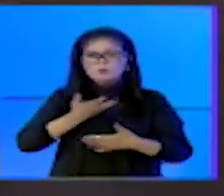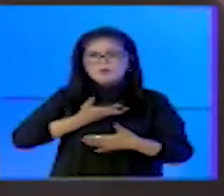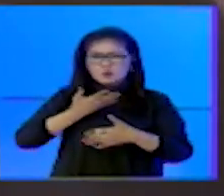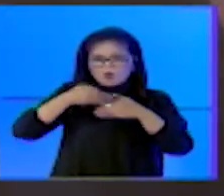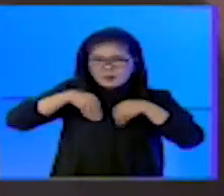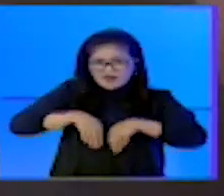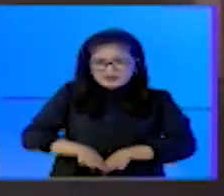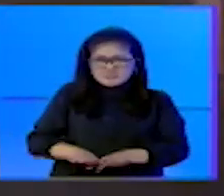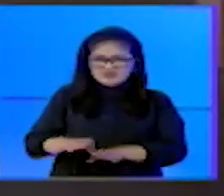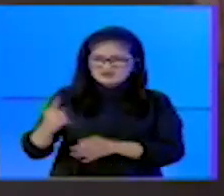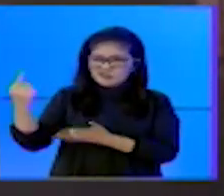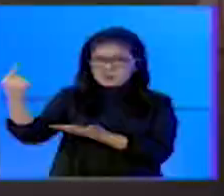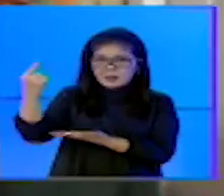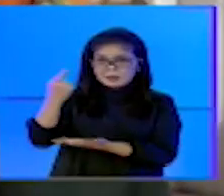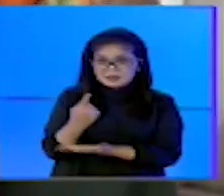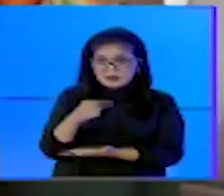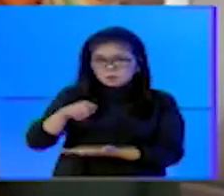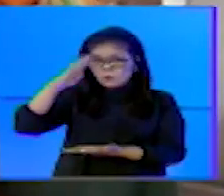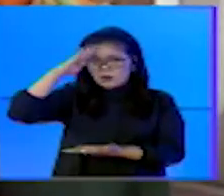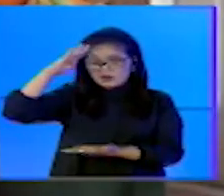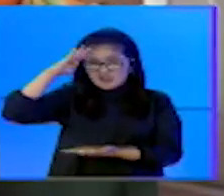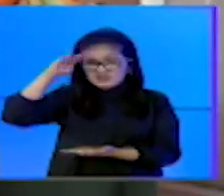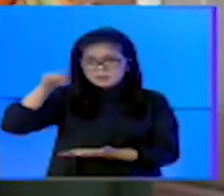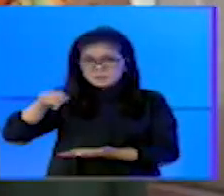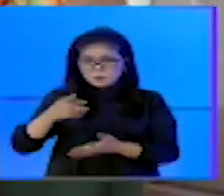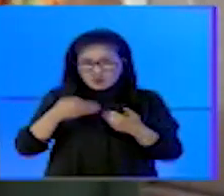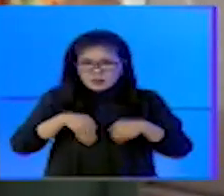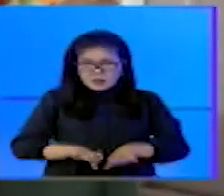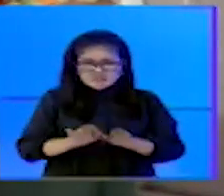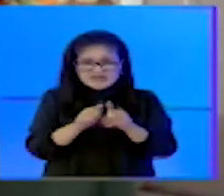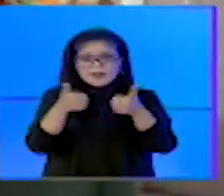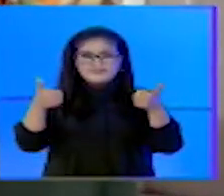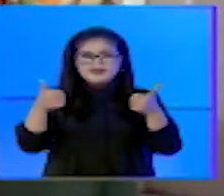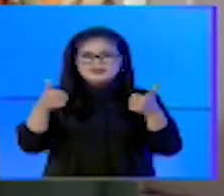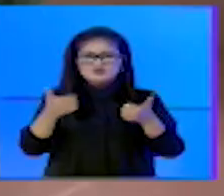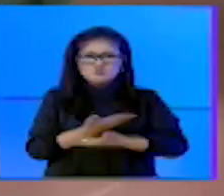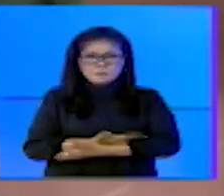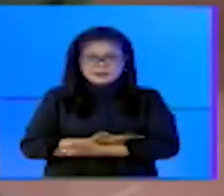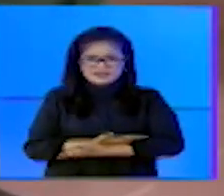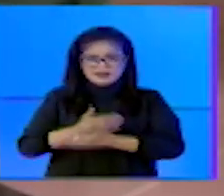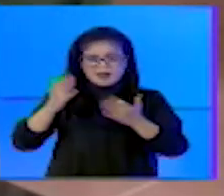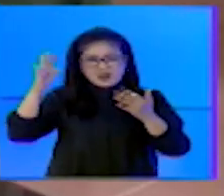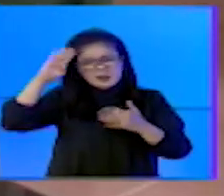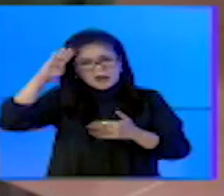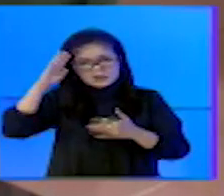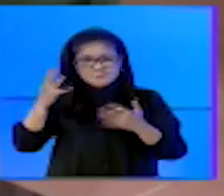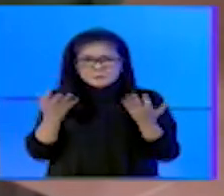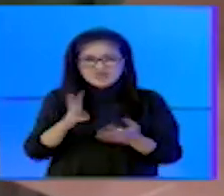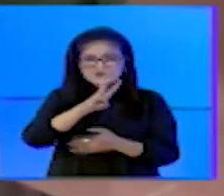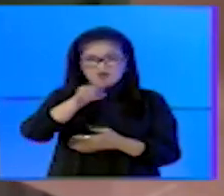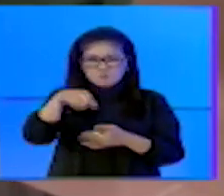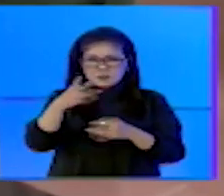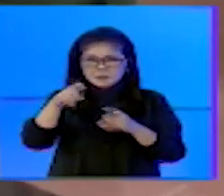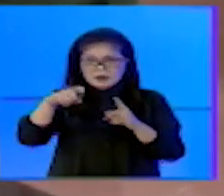seorang pria dan balita. Bayi dilahirkan dengan selamat berjenis kelamin laki-laki seberat 3,3 kg dan tinggi